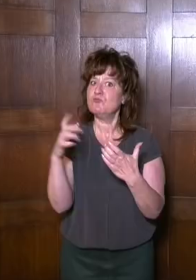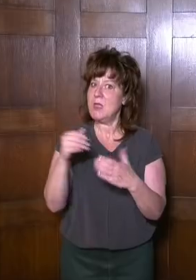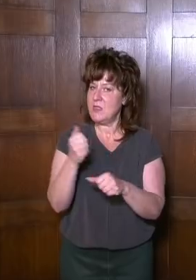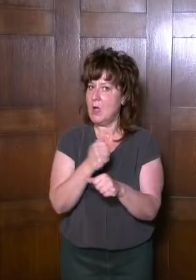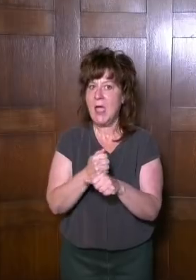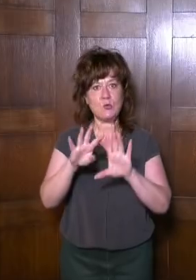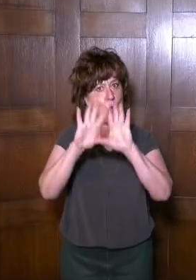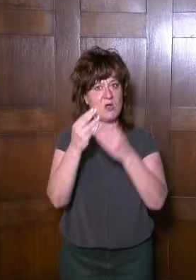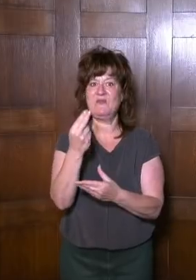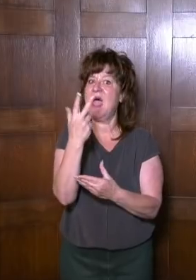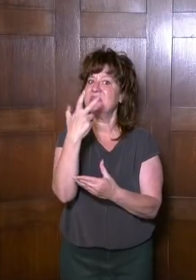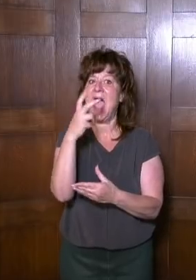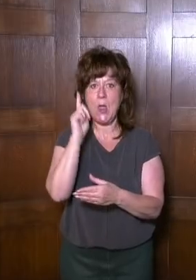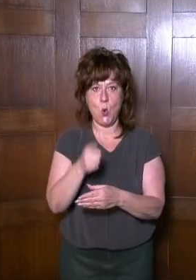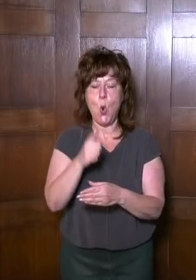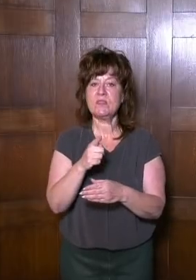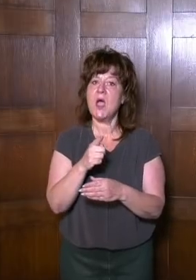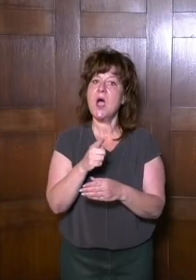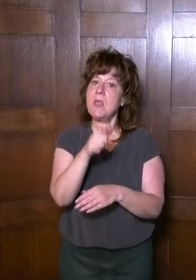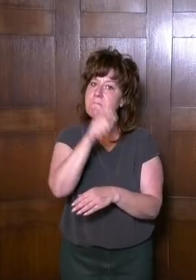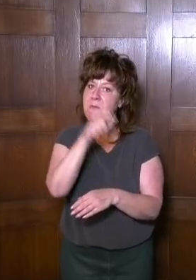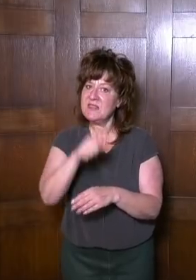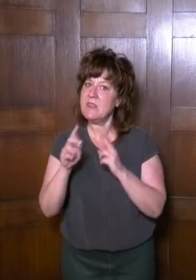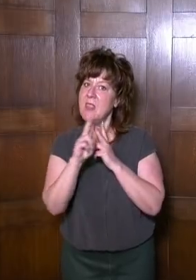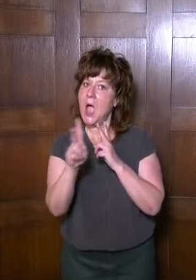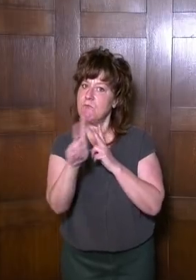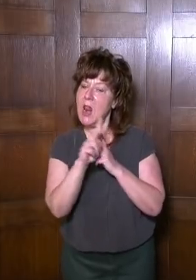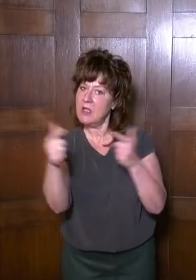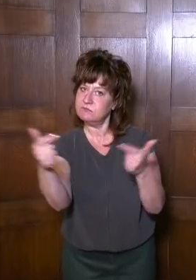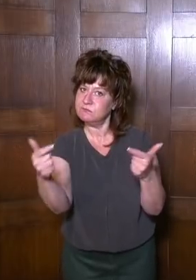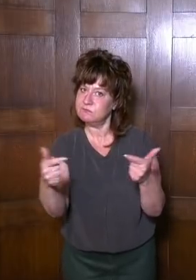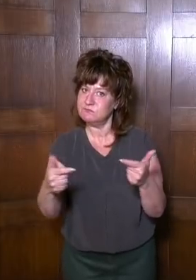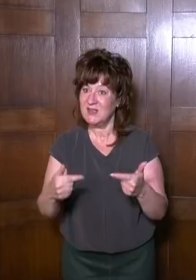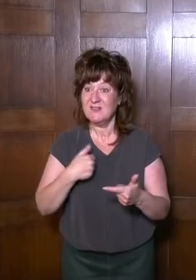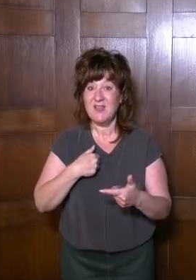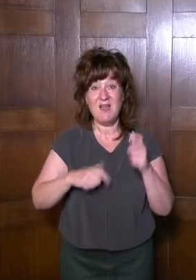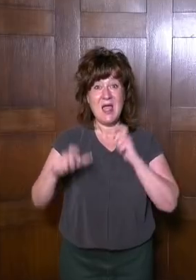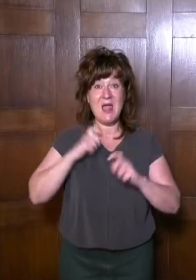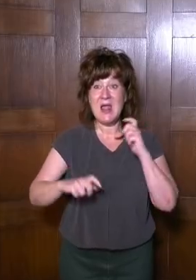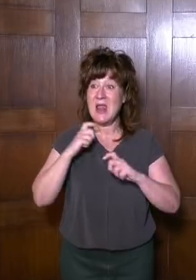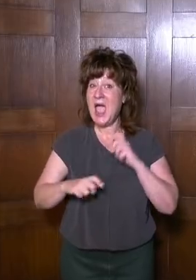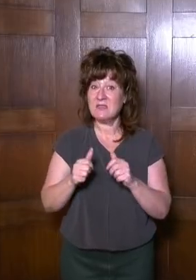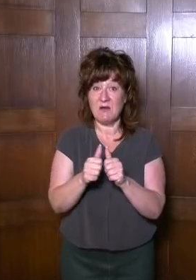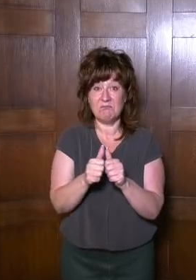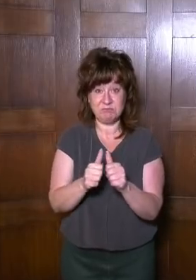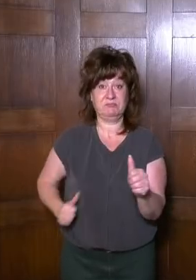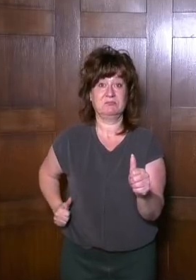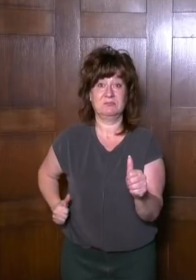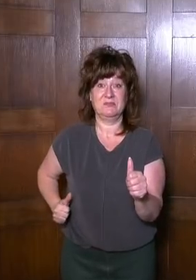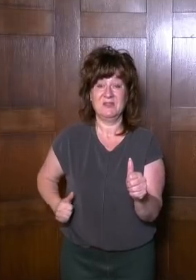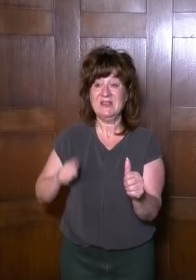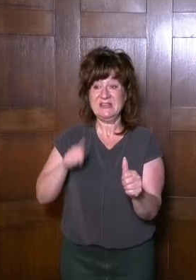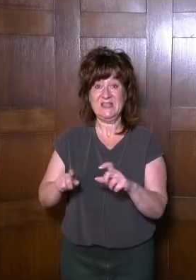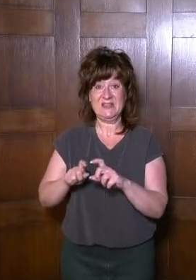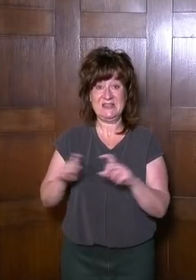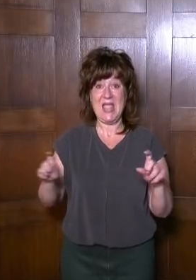Patienten ambulant zu versorgen und fühlen uns also leider ein bisschen hinten dran gesetzt. Da spricht überhaupt niemand darüber,